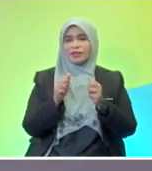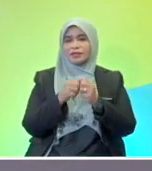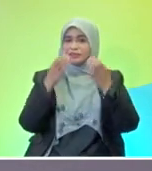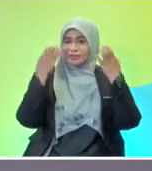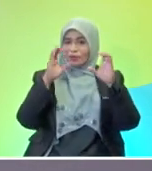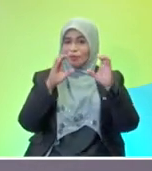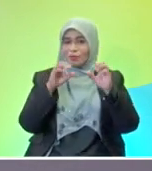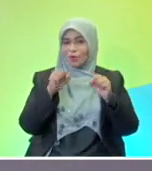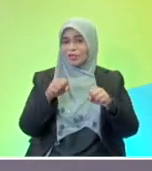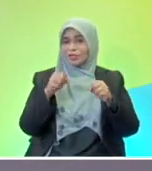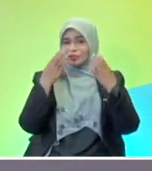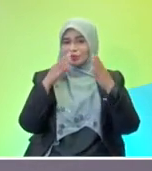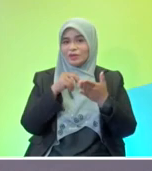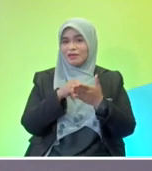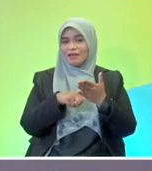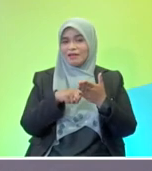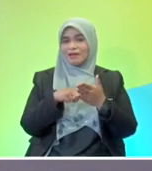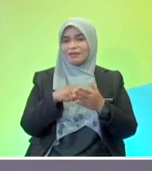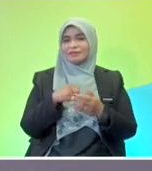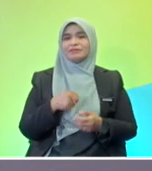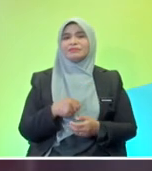bolehkah cikgu menilai prestasi saya pada hari ini?